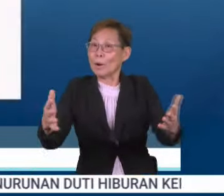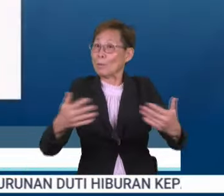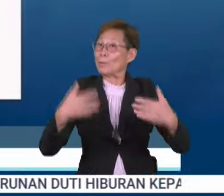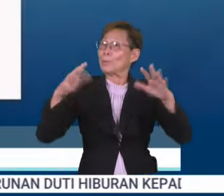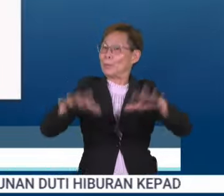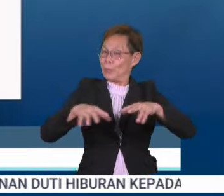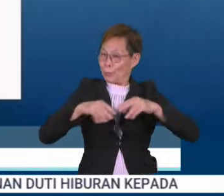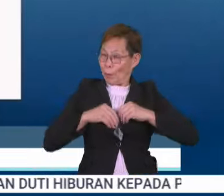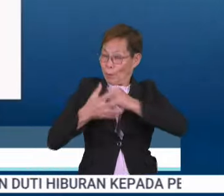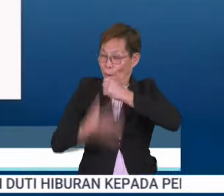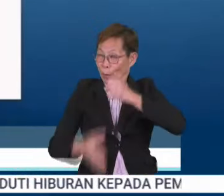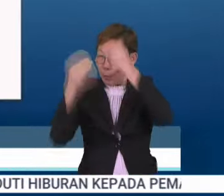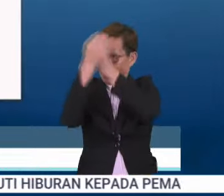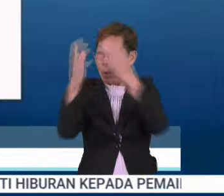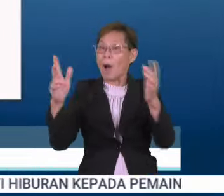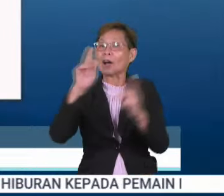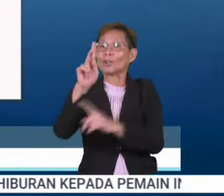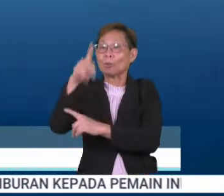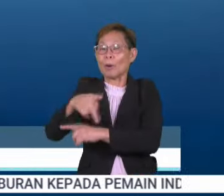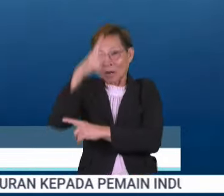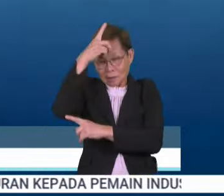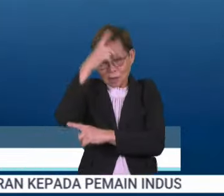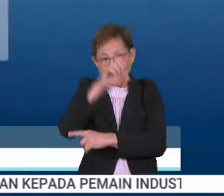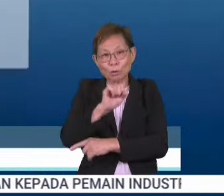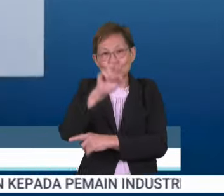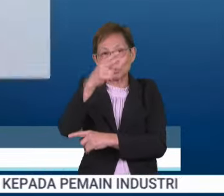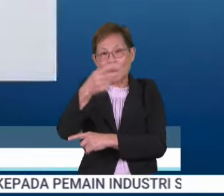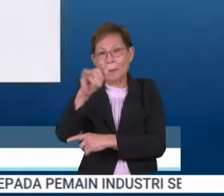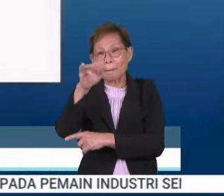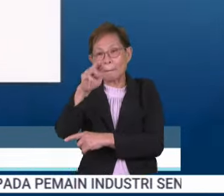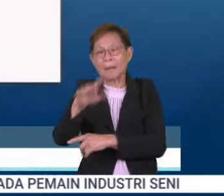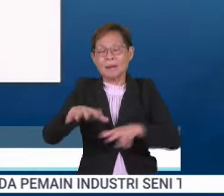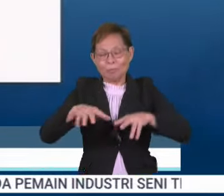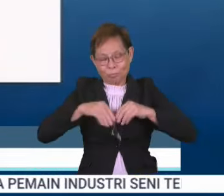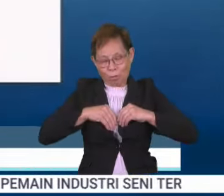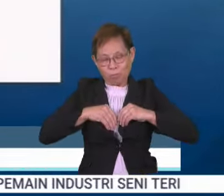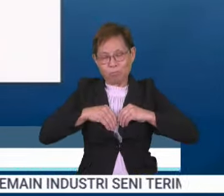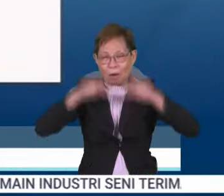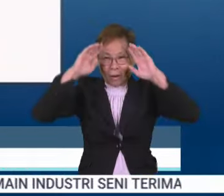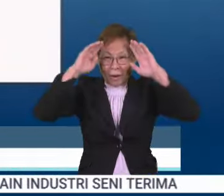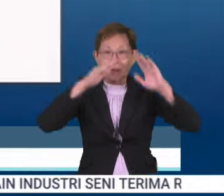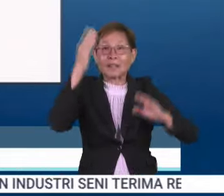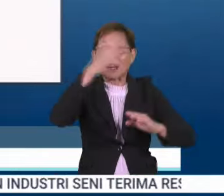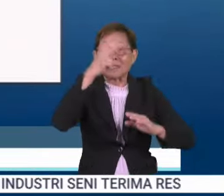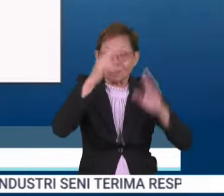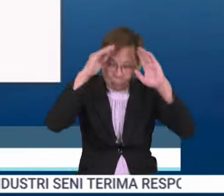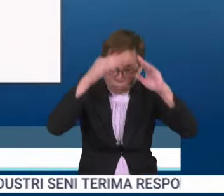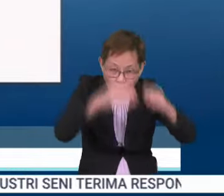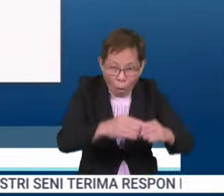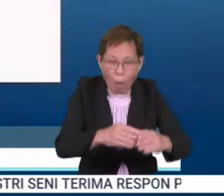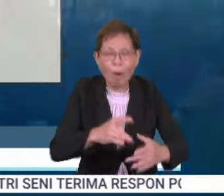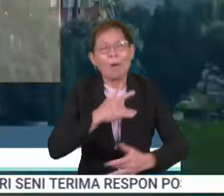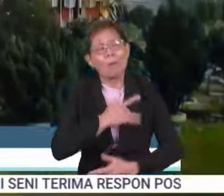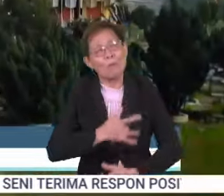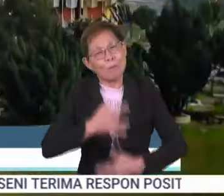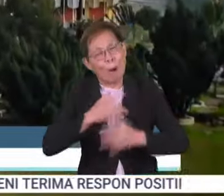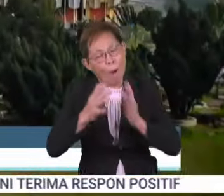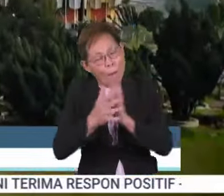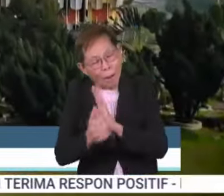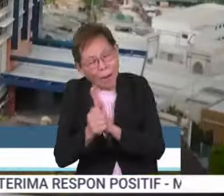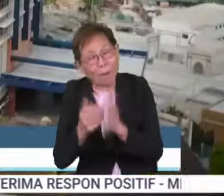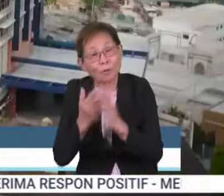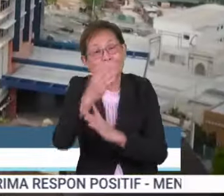diumum dengan Ketua pengarah Datuk Suhaimi Sulaiman menyambut baik keprihatinan kerajaan dalam menghargai bakat-bakat